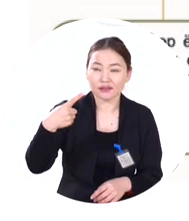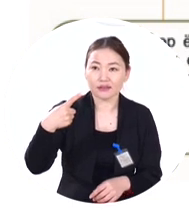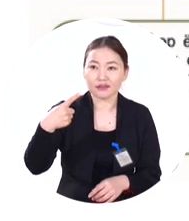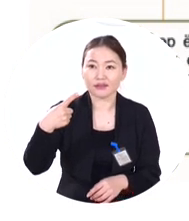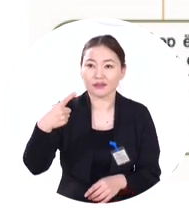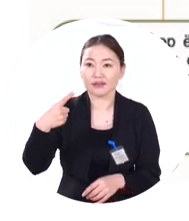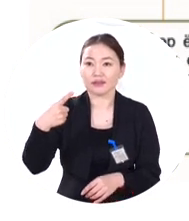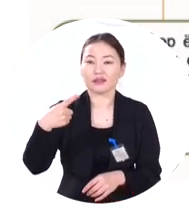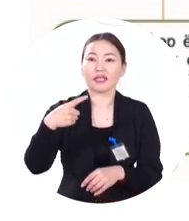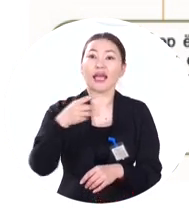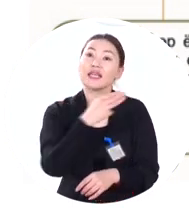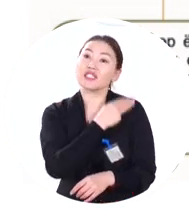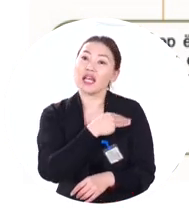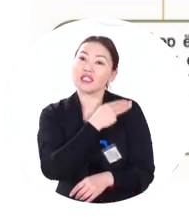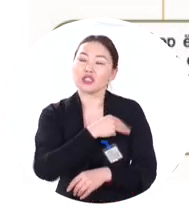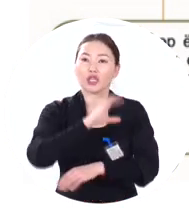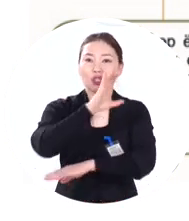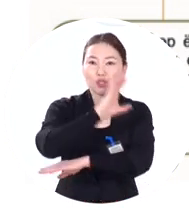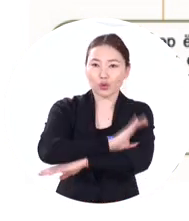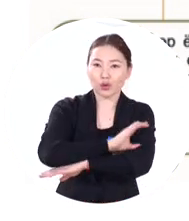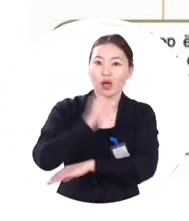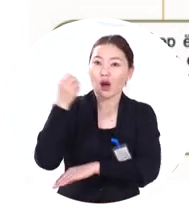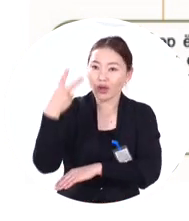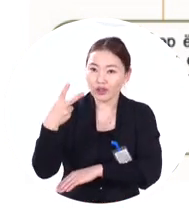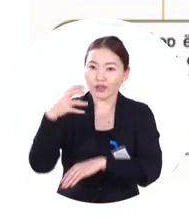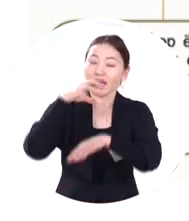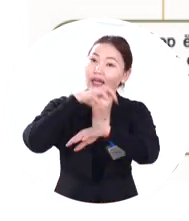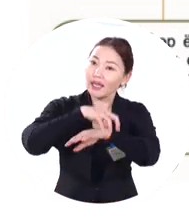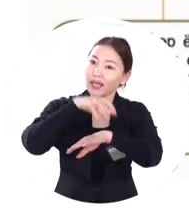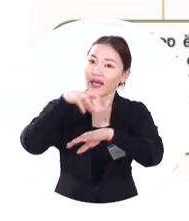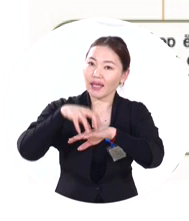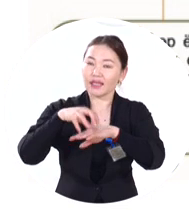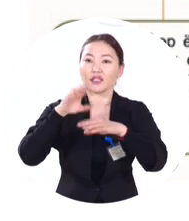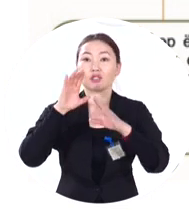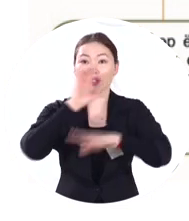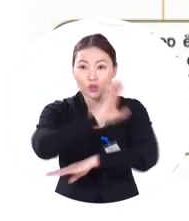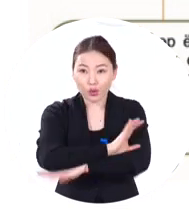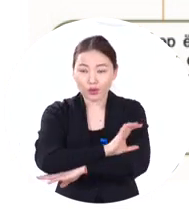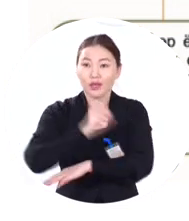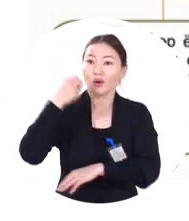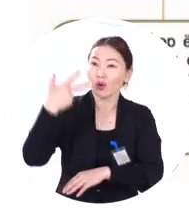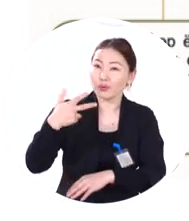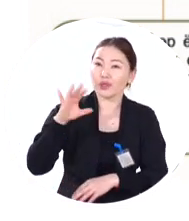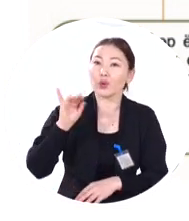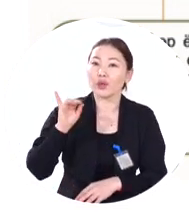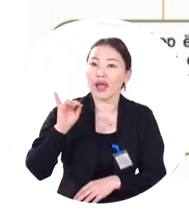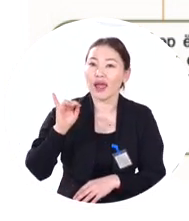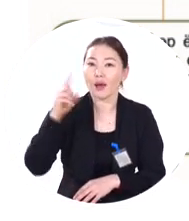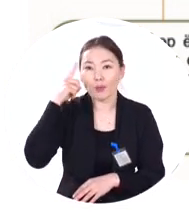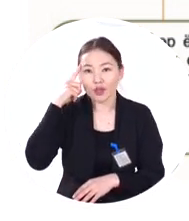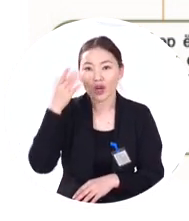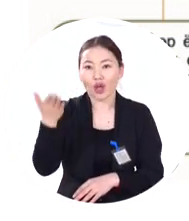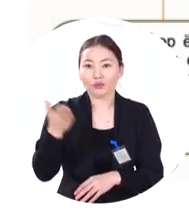манжийн хууль цааз зэргийг заа сургаж байсан сургууль маань ямар сургууль илээ хөөхдөө? За энэ бол